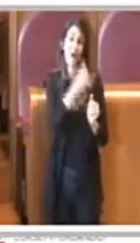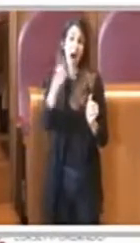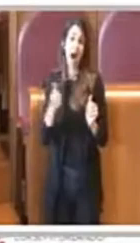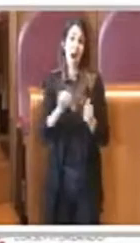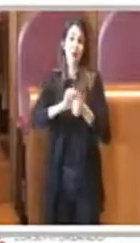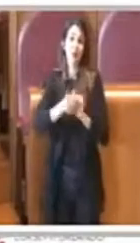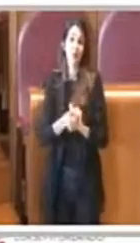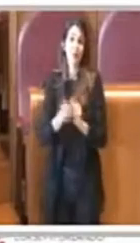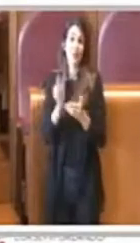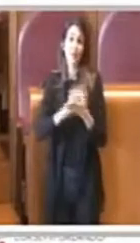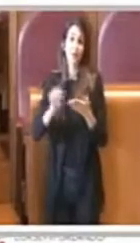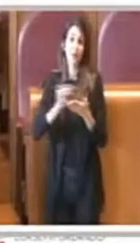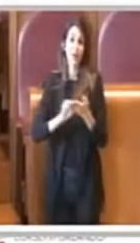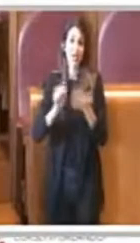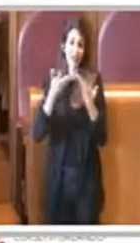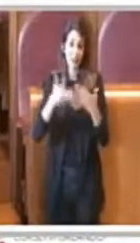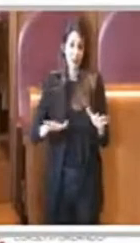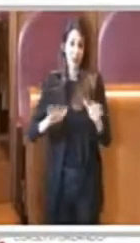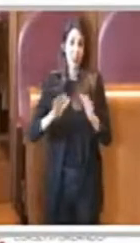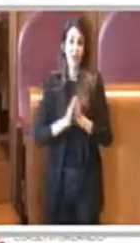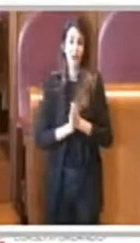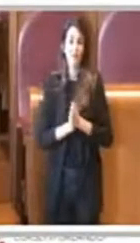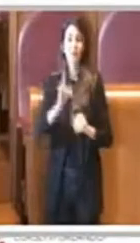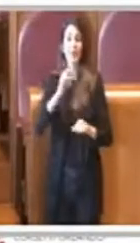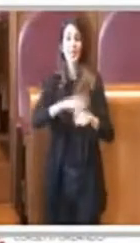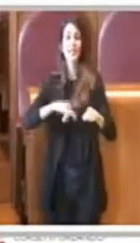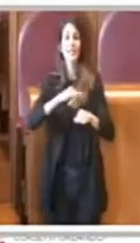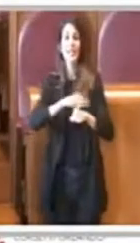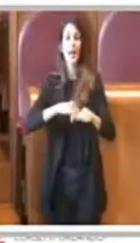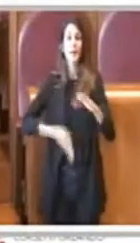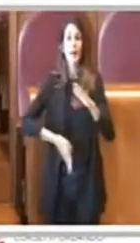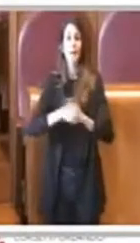settembre riprenderanno in virtù